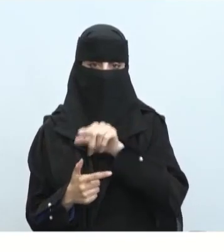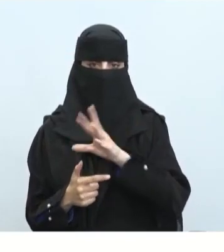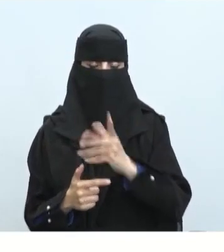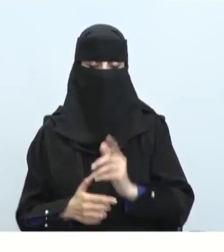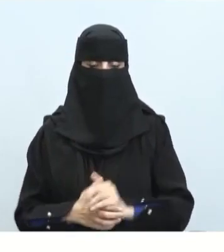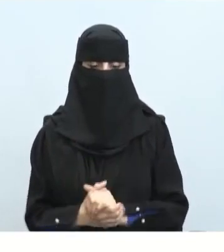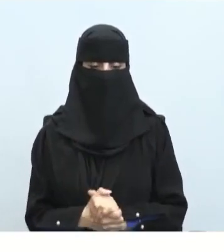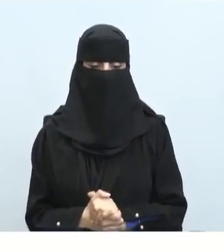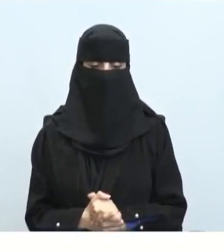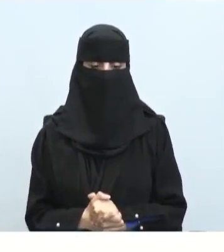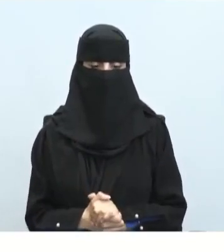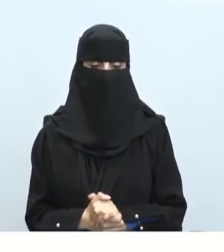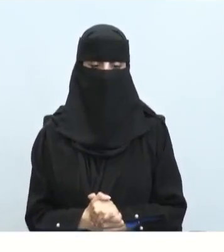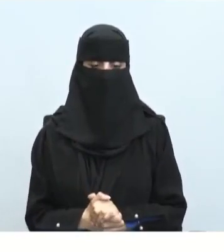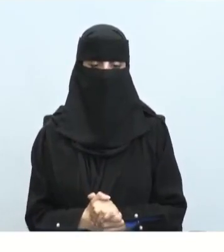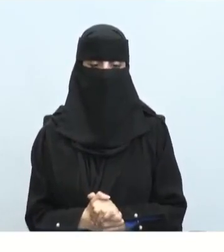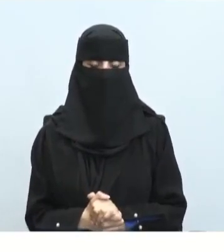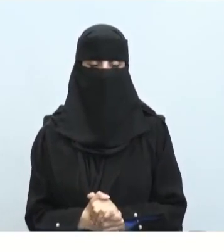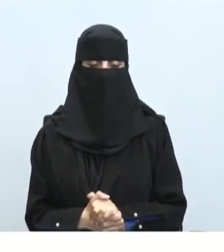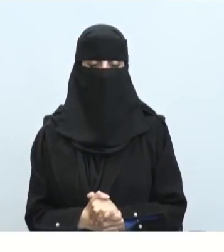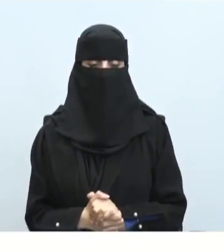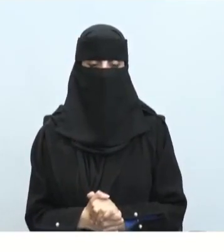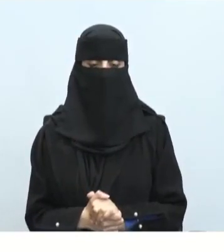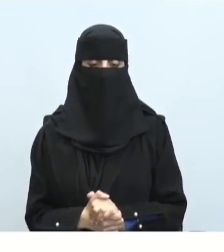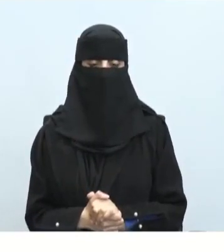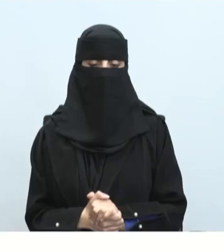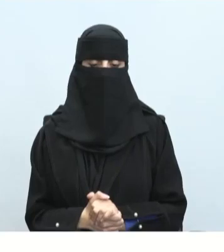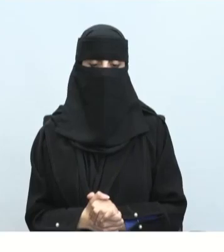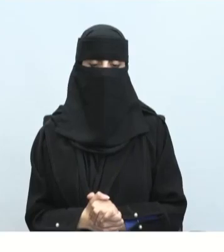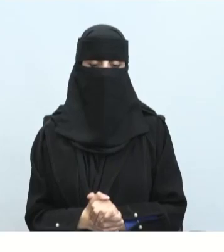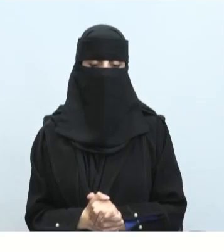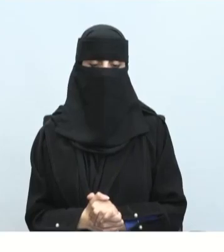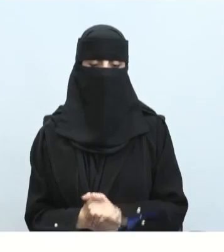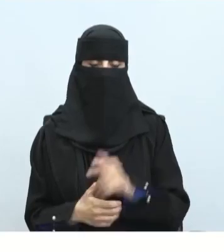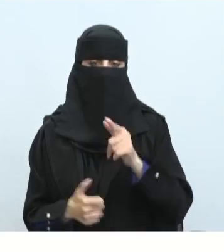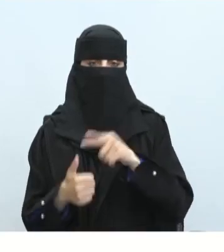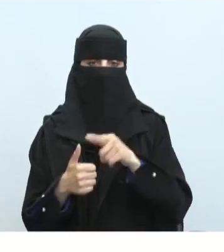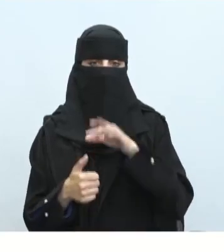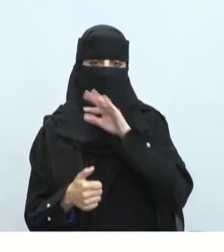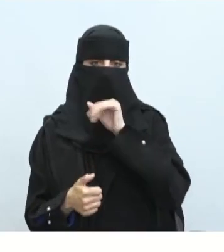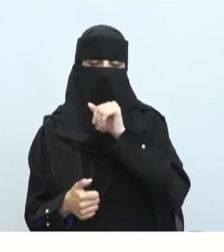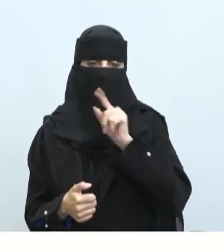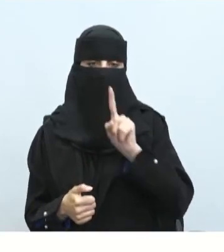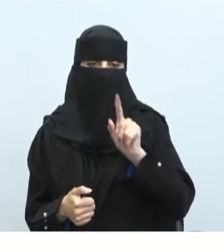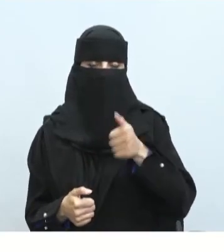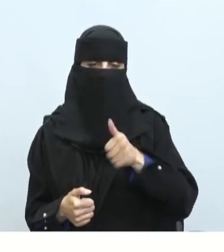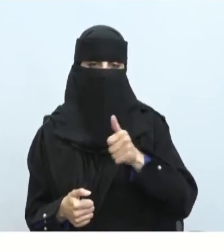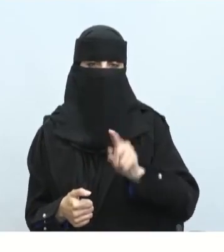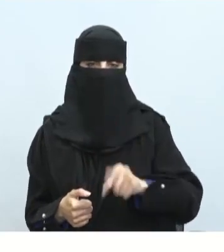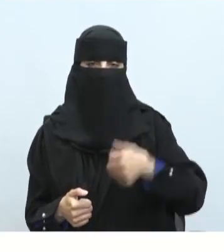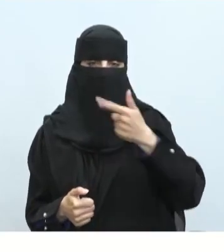علامه النصب نلاحظ ابا هنا احد الاسماء الخمسه